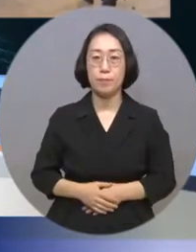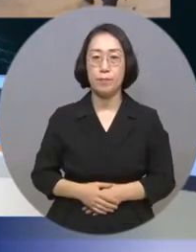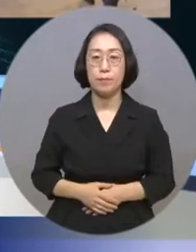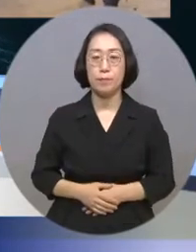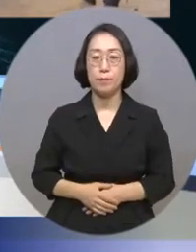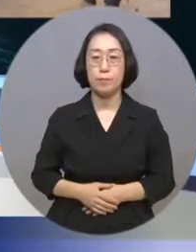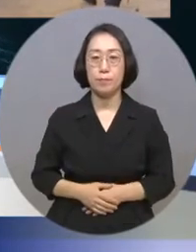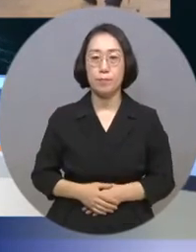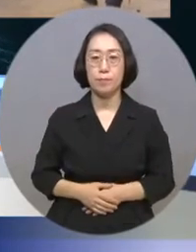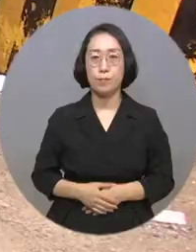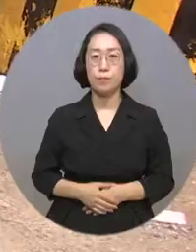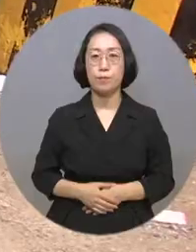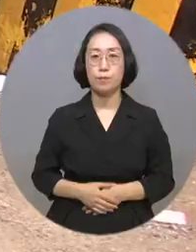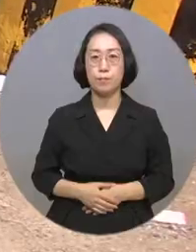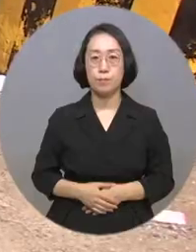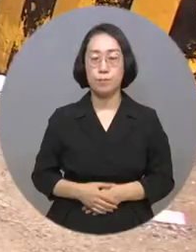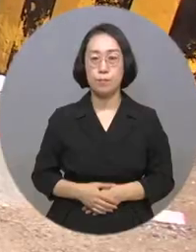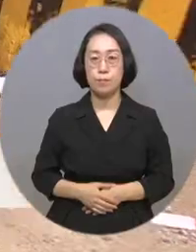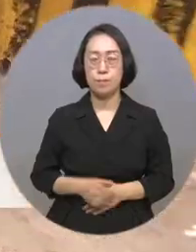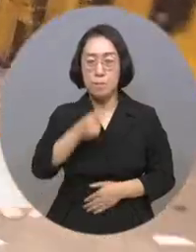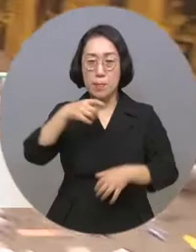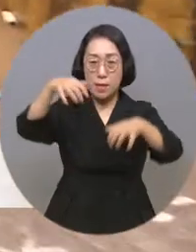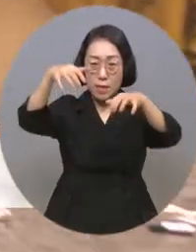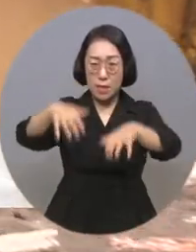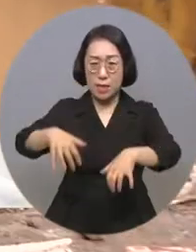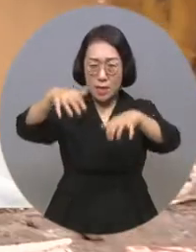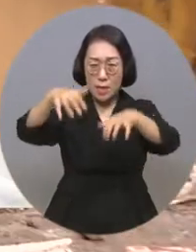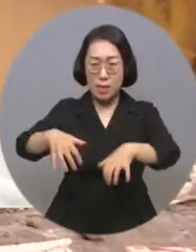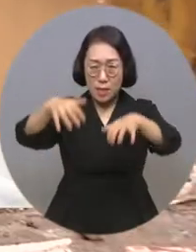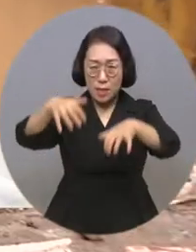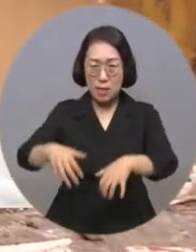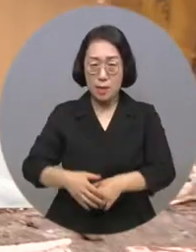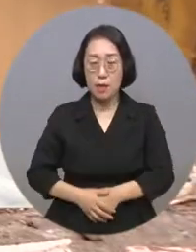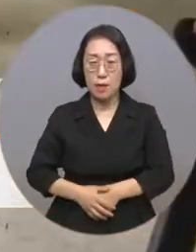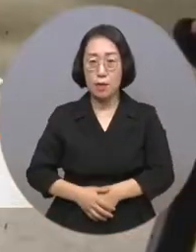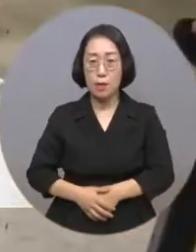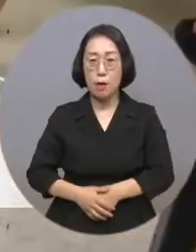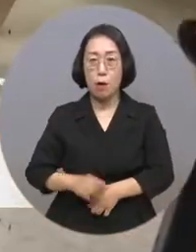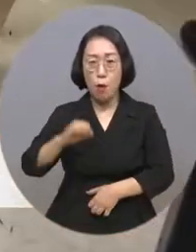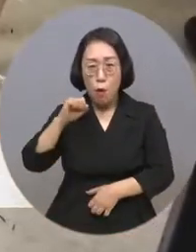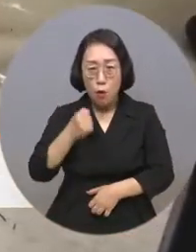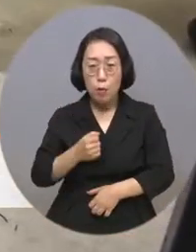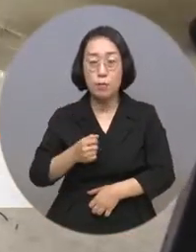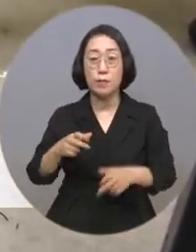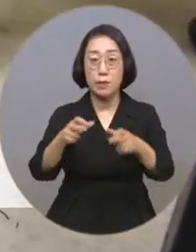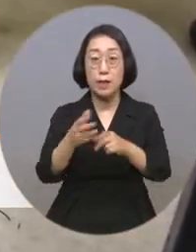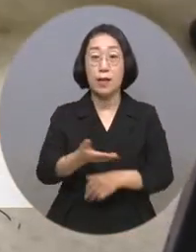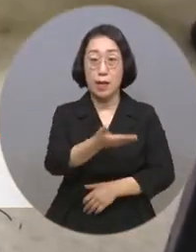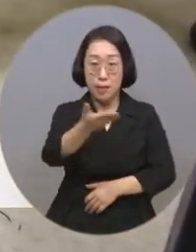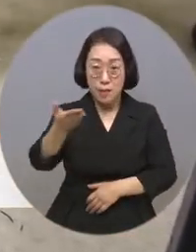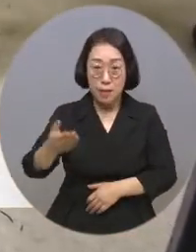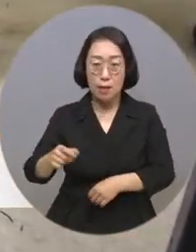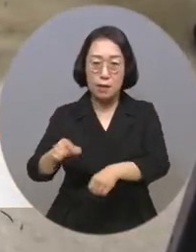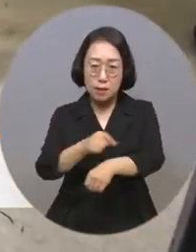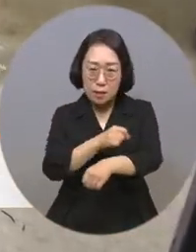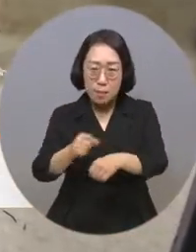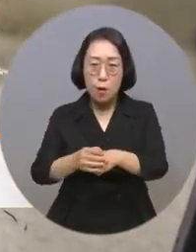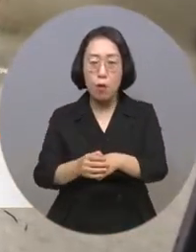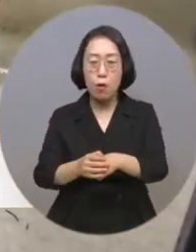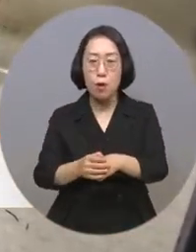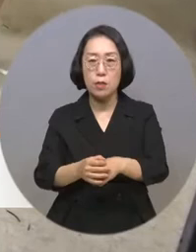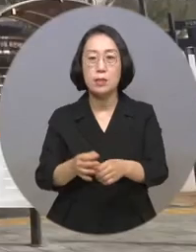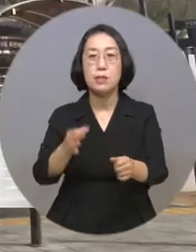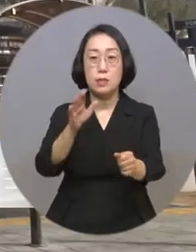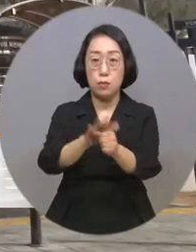보도합니다. 폭우 피해로 어려움을 겪고 있는 장애인에게 활동지원 재난특별지원급여가